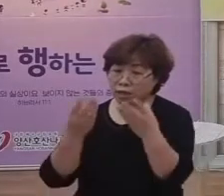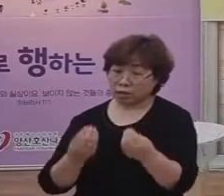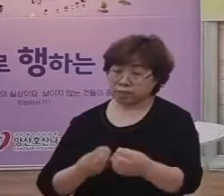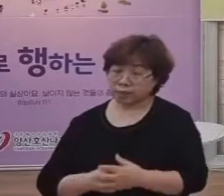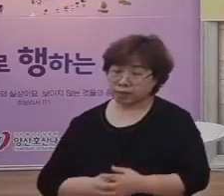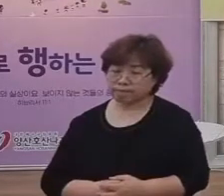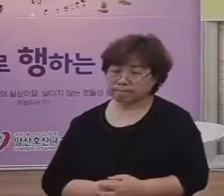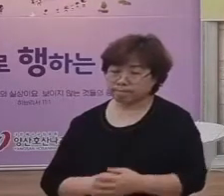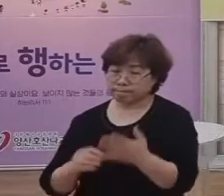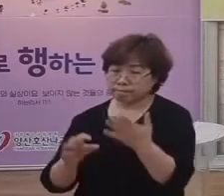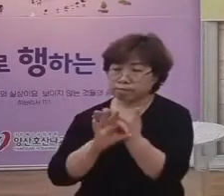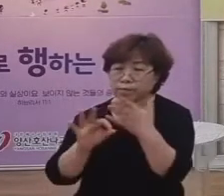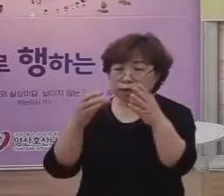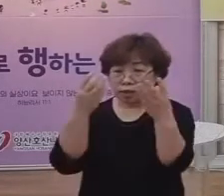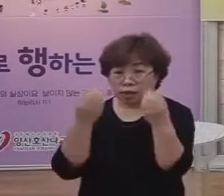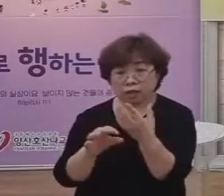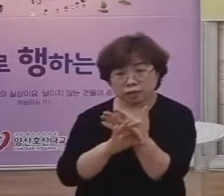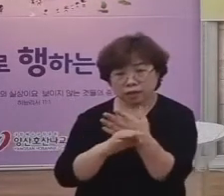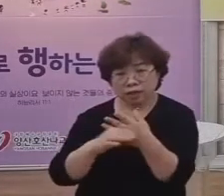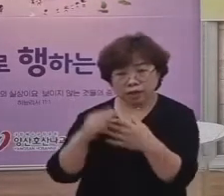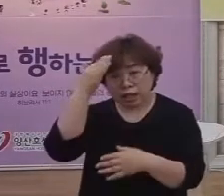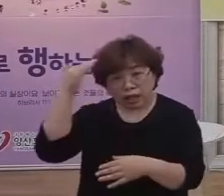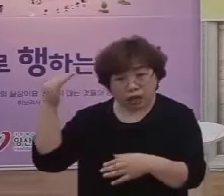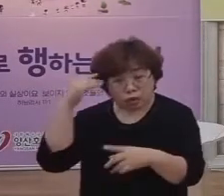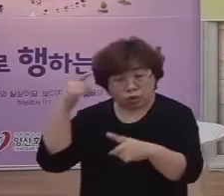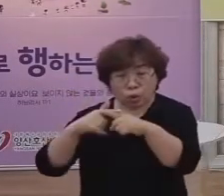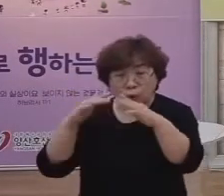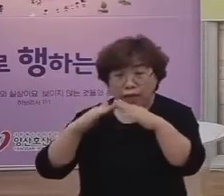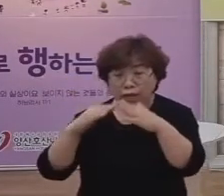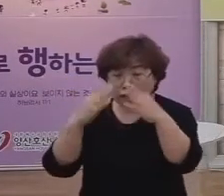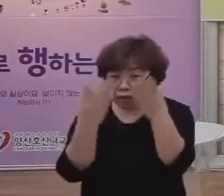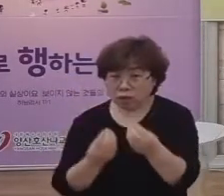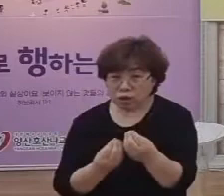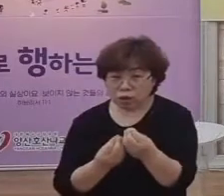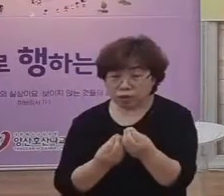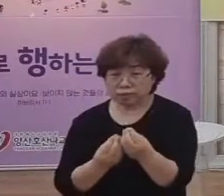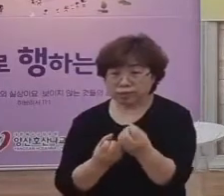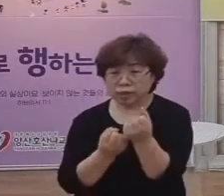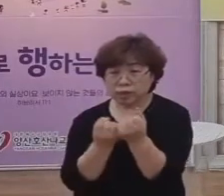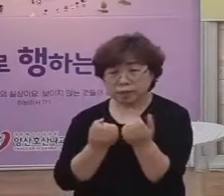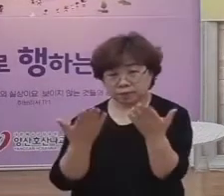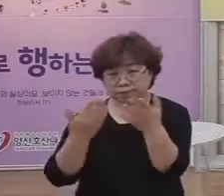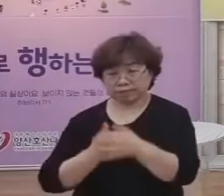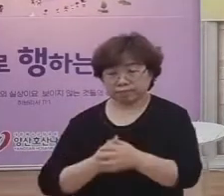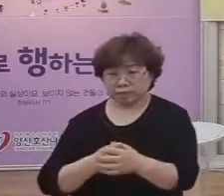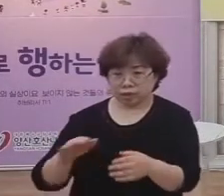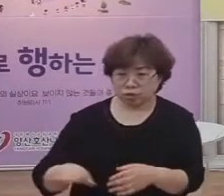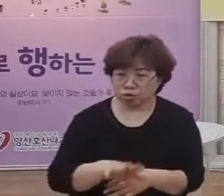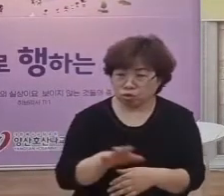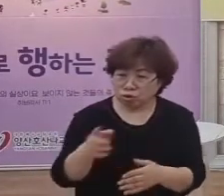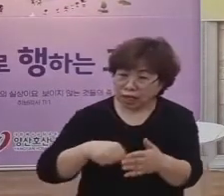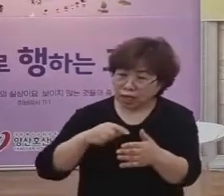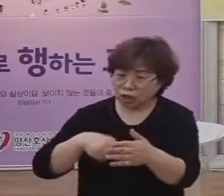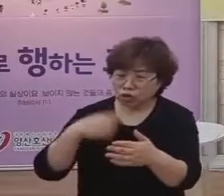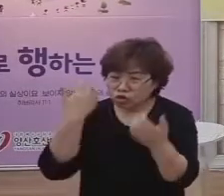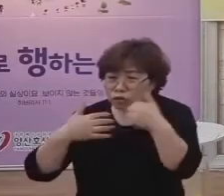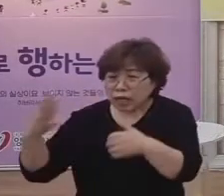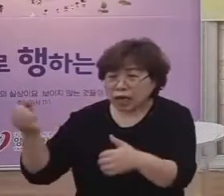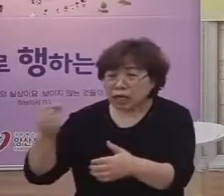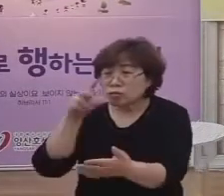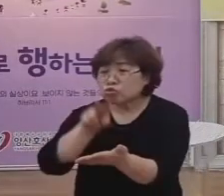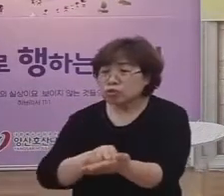들면 제가 이 한국 교회를 예를 들어서 한번 설명해 볼게요. 우리 안에 그냥 누구나 다 가지고 있는 문제입니다.